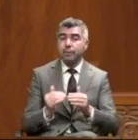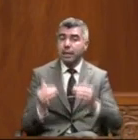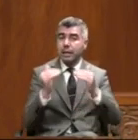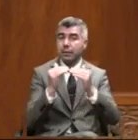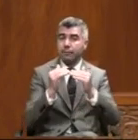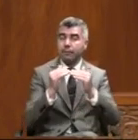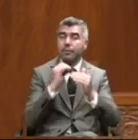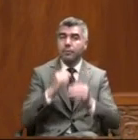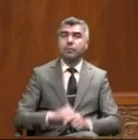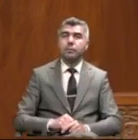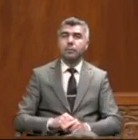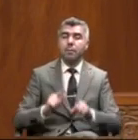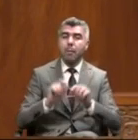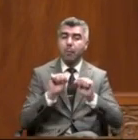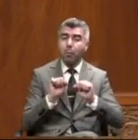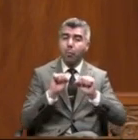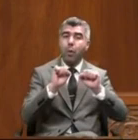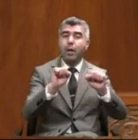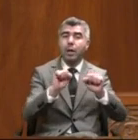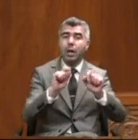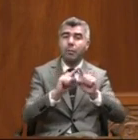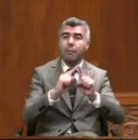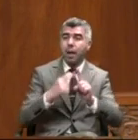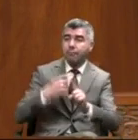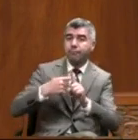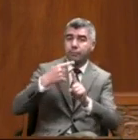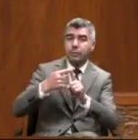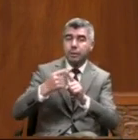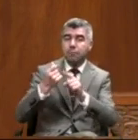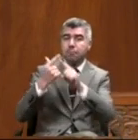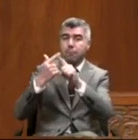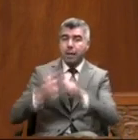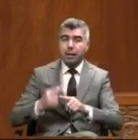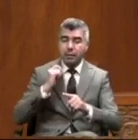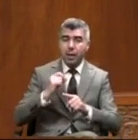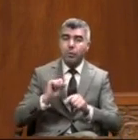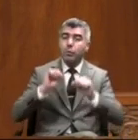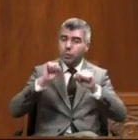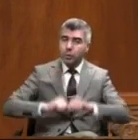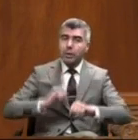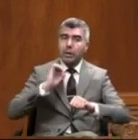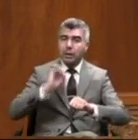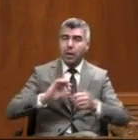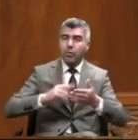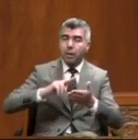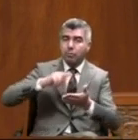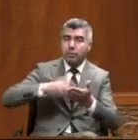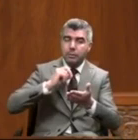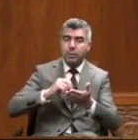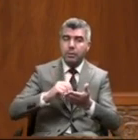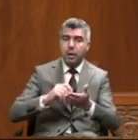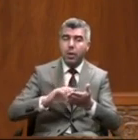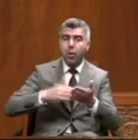بين مواجهه الضغوطات التضخميه والوفاء بالتزاماتها من خلال تنزيل